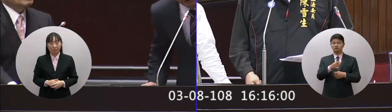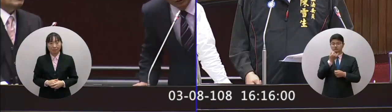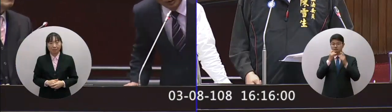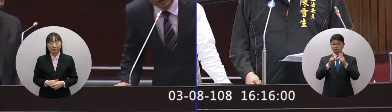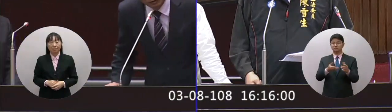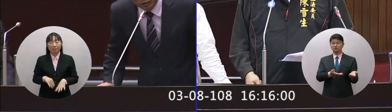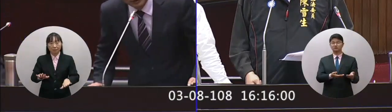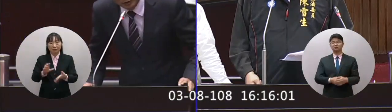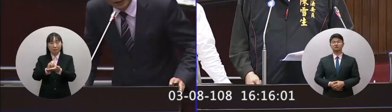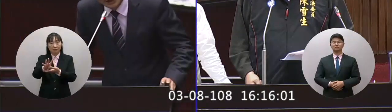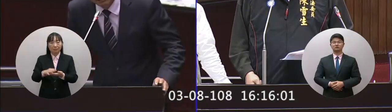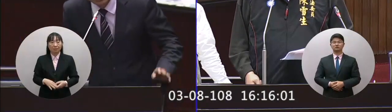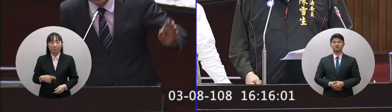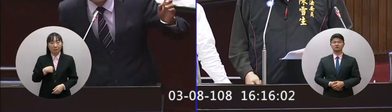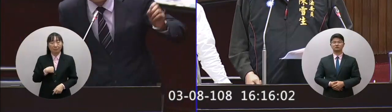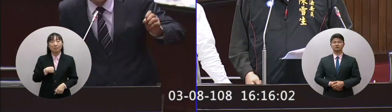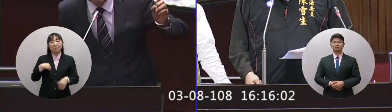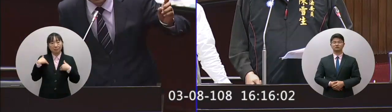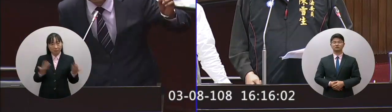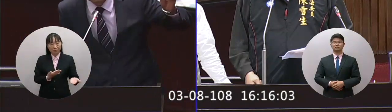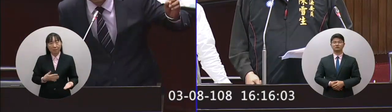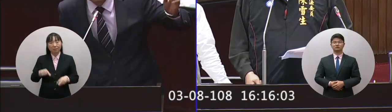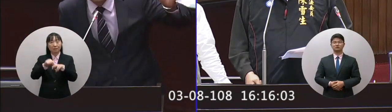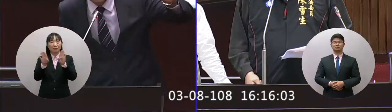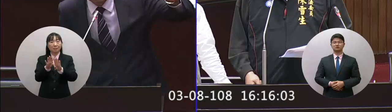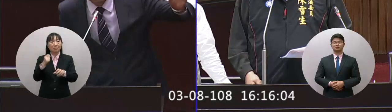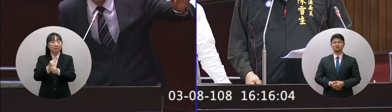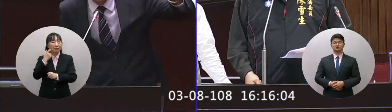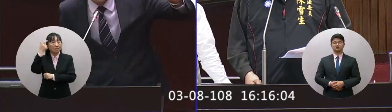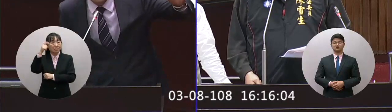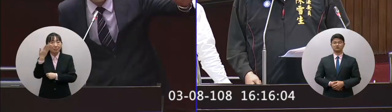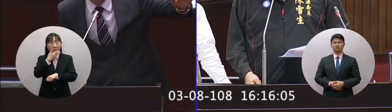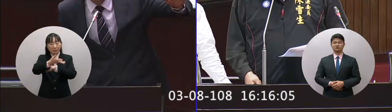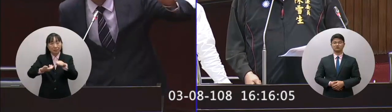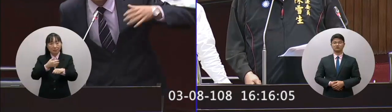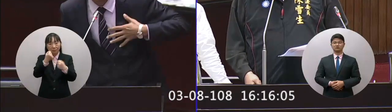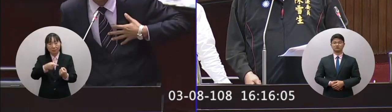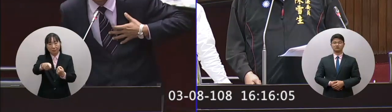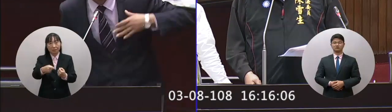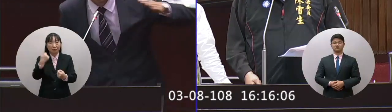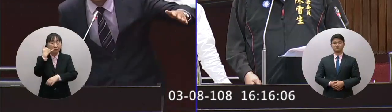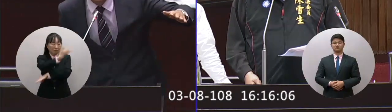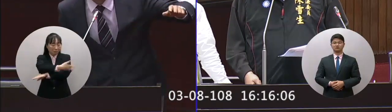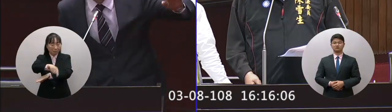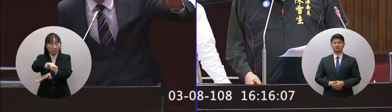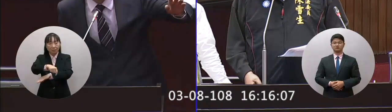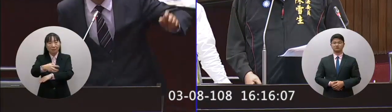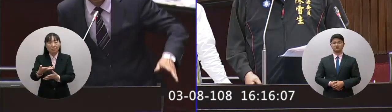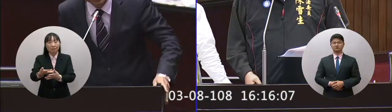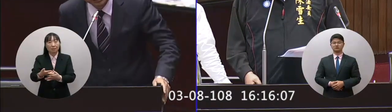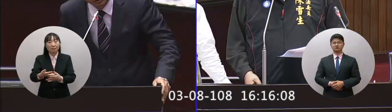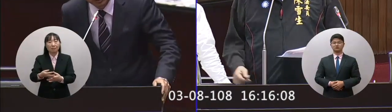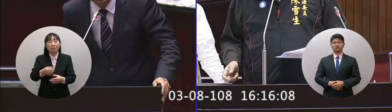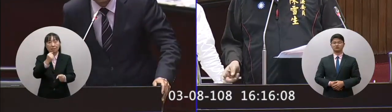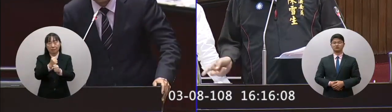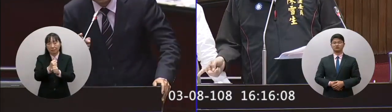是跟两位委员报告，我们非常欢迎金门、马祖、澎湖在我们的海洋，其实这个就是我们的海洋牧场上